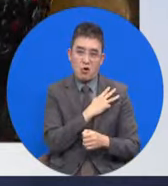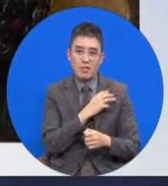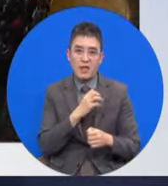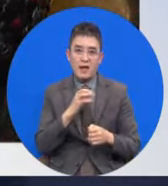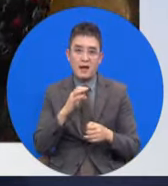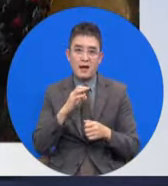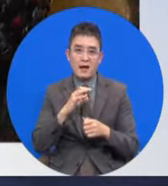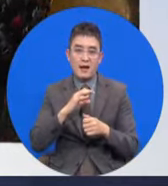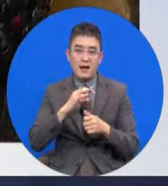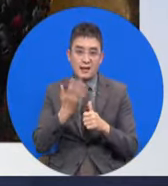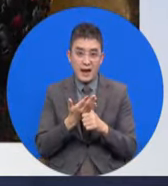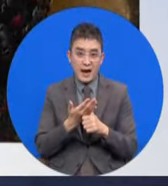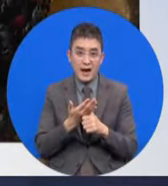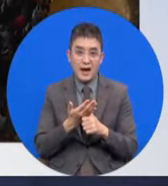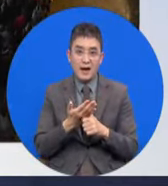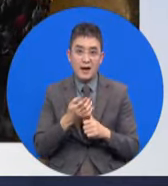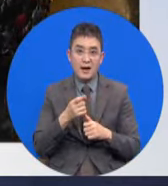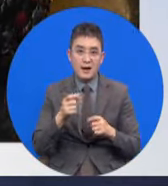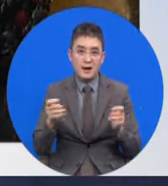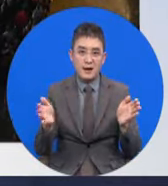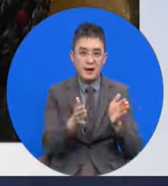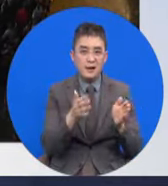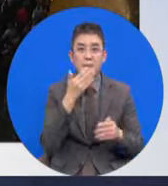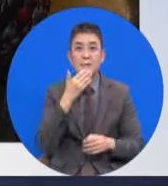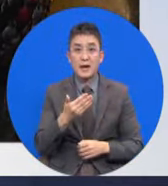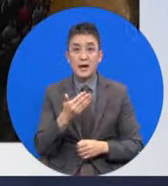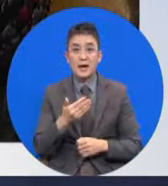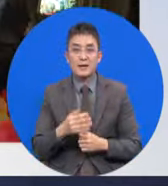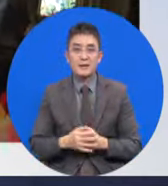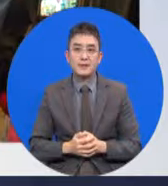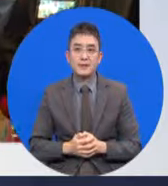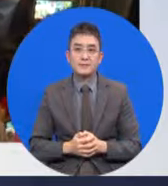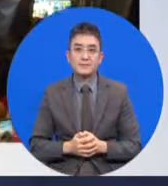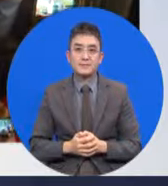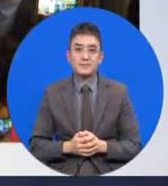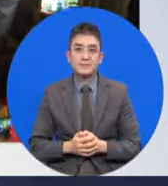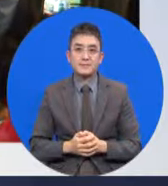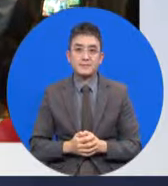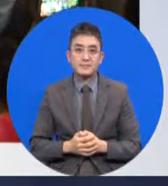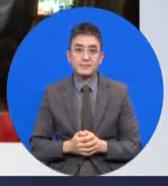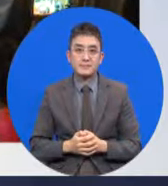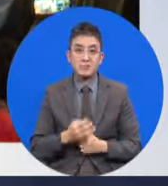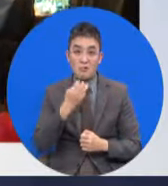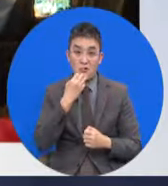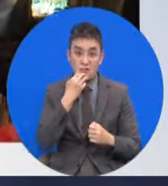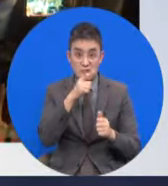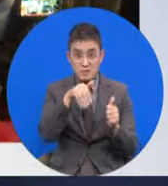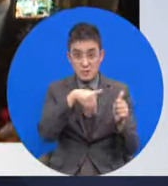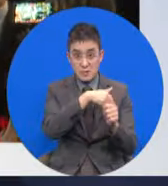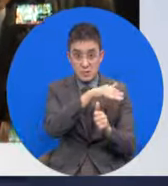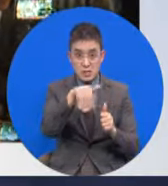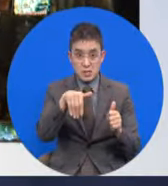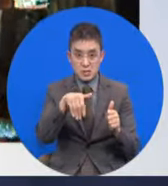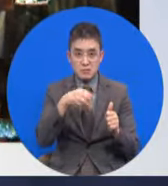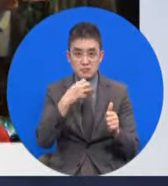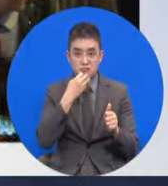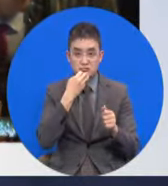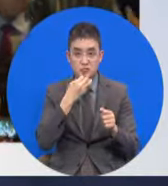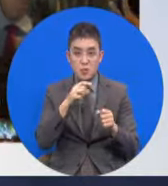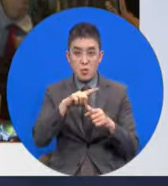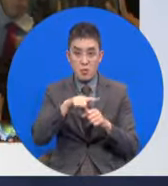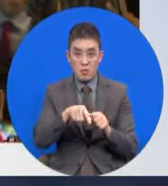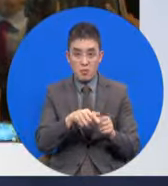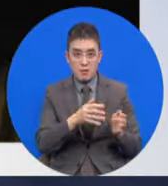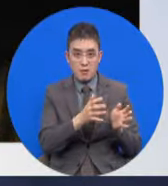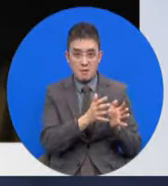많이 변하고 있다. 그래서 이번에는 서울에서 분위기가 여당 쪽으로 어느 정도 저점을 통과해서 올라가고 있는 분위기는 저는 뭐